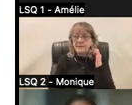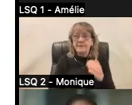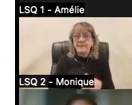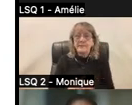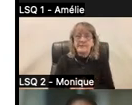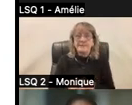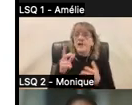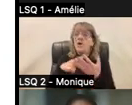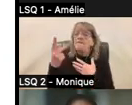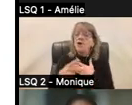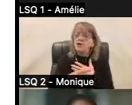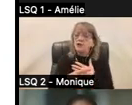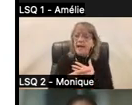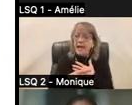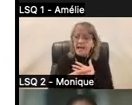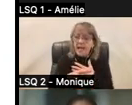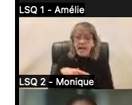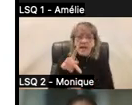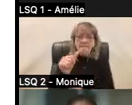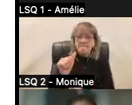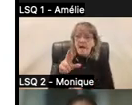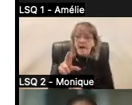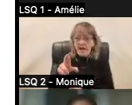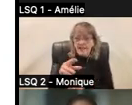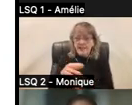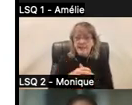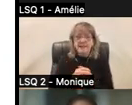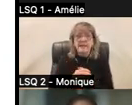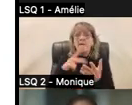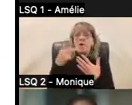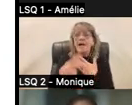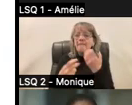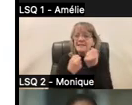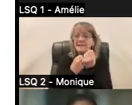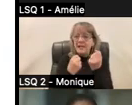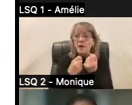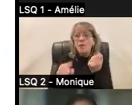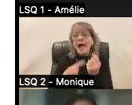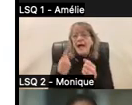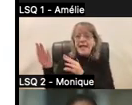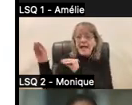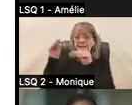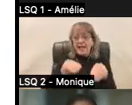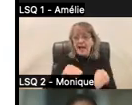le projet PAR, Programme d'assistance à la réinstallation.